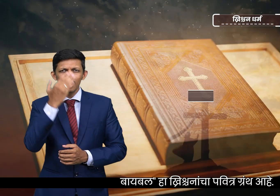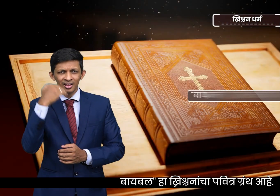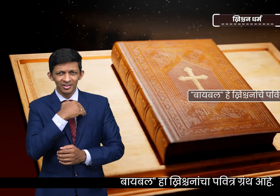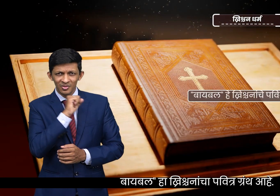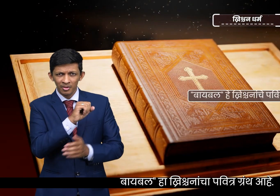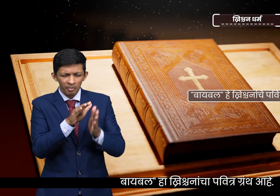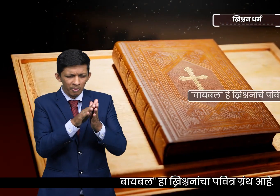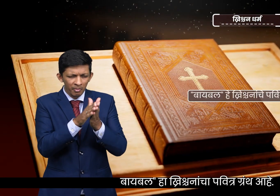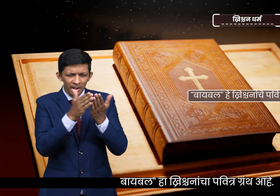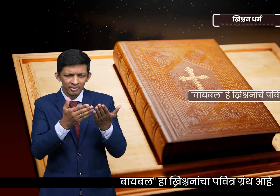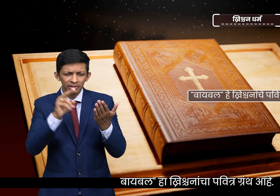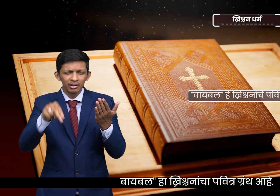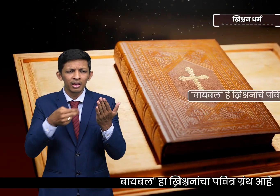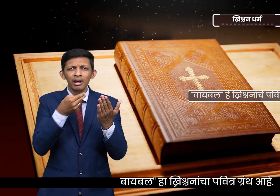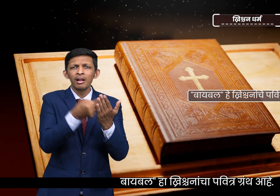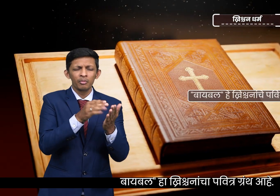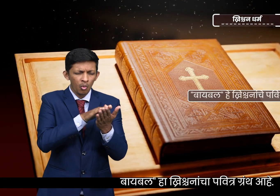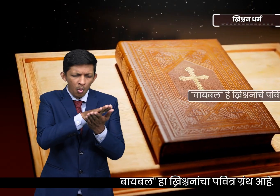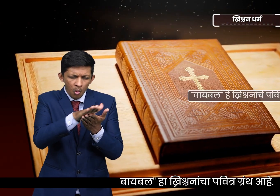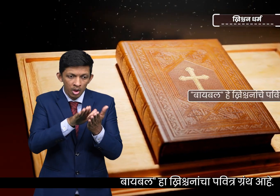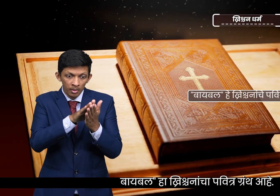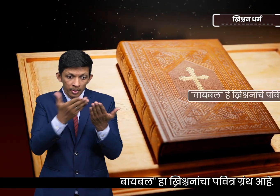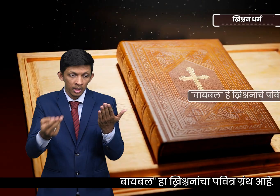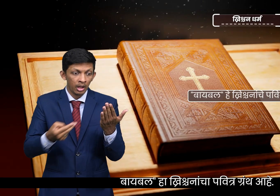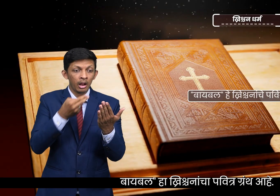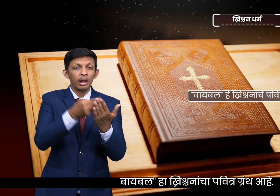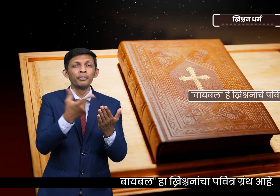बायबल हा ख्रिश्चनांचा पवित्र ग्रंथ आहे.